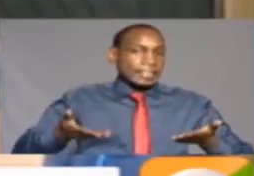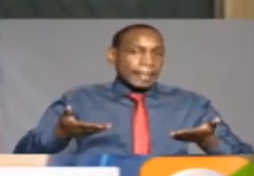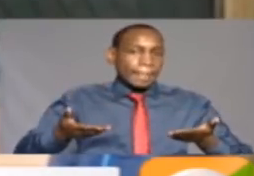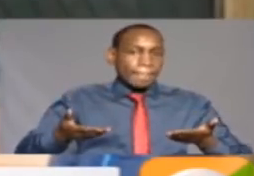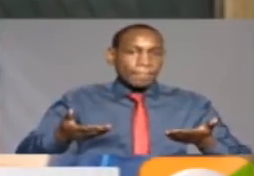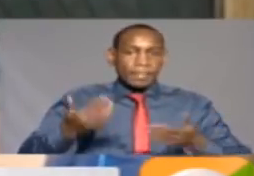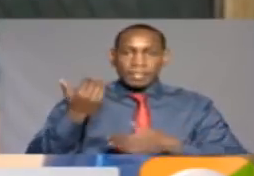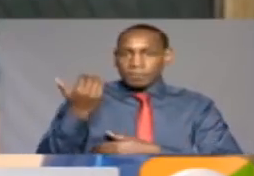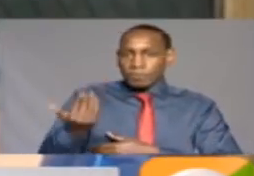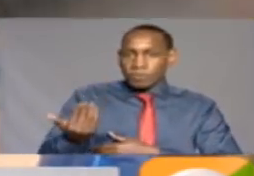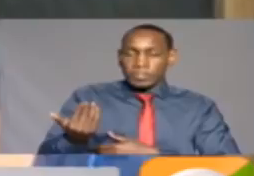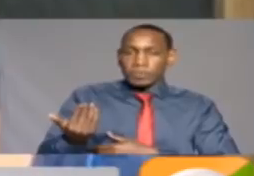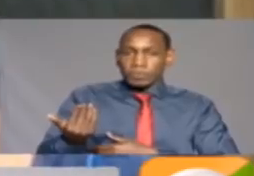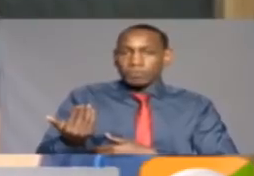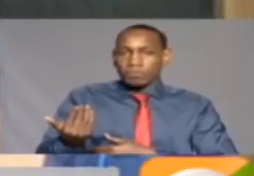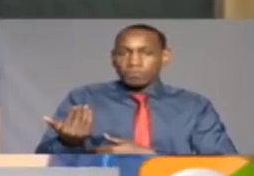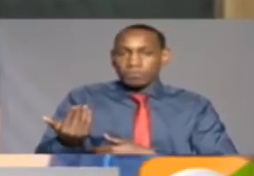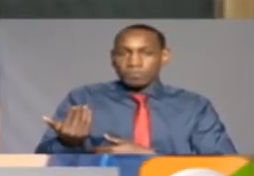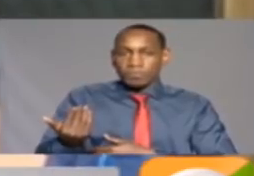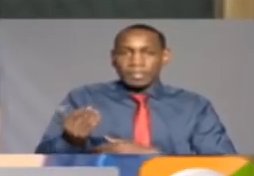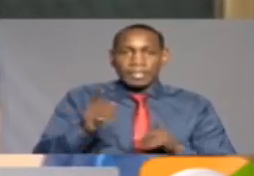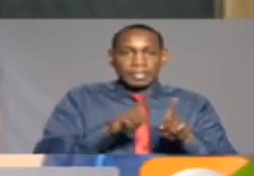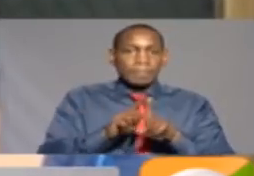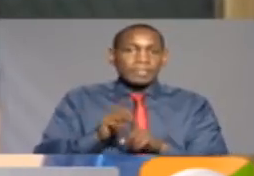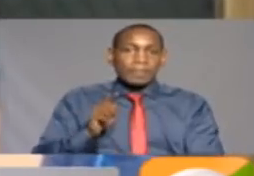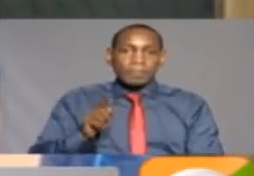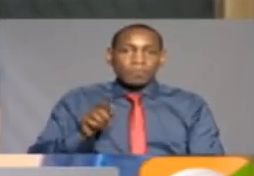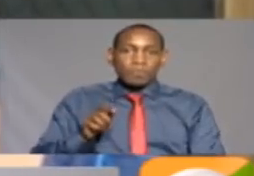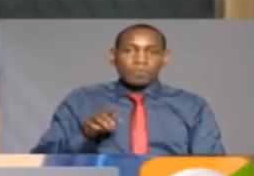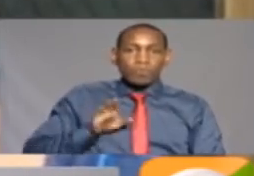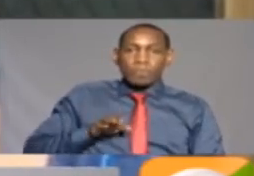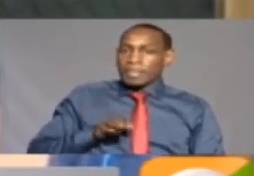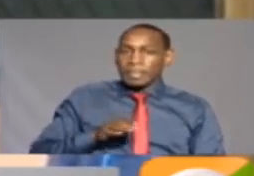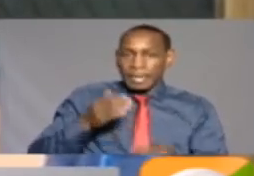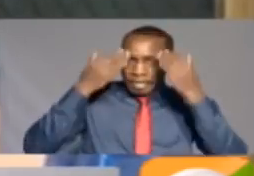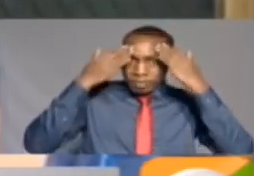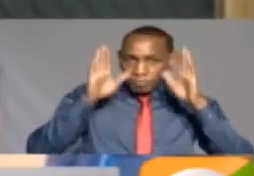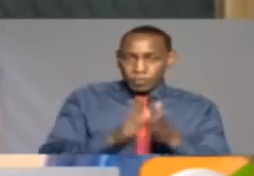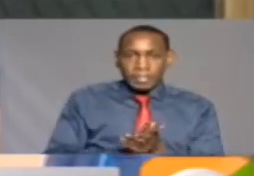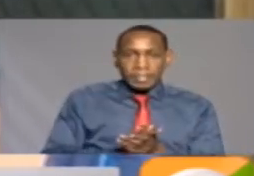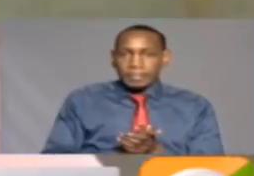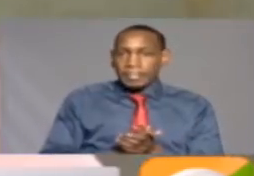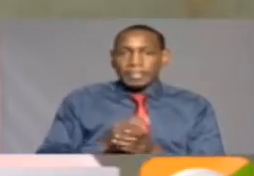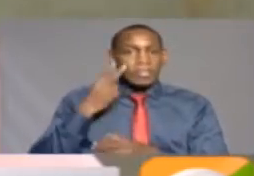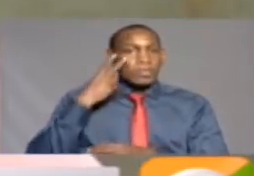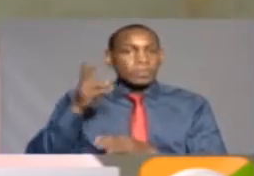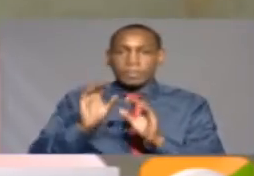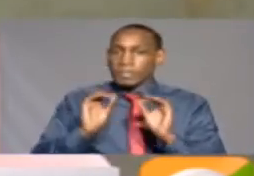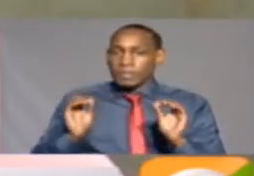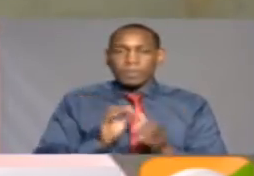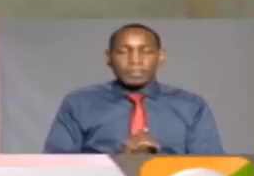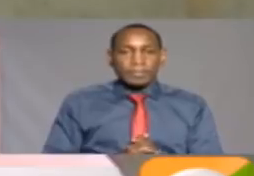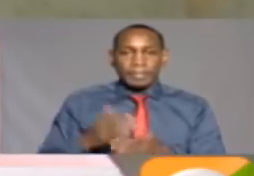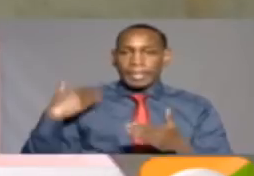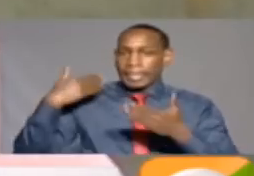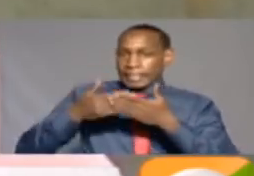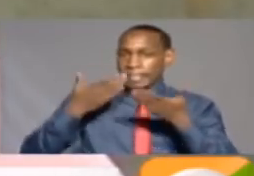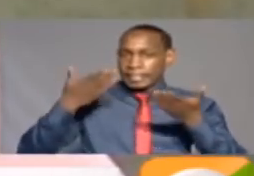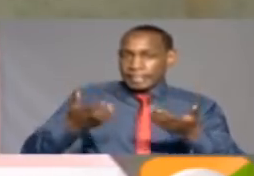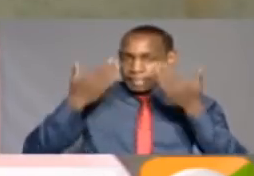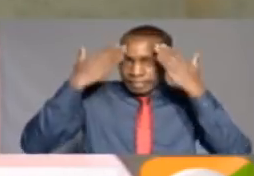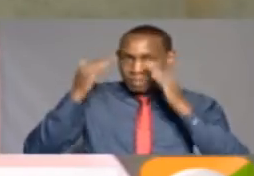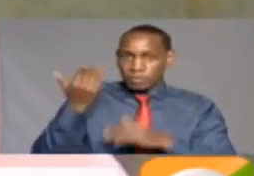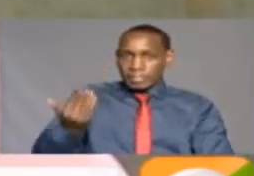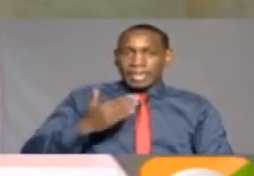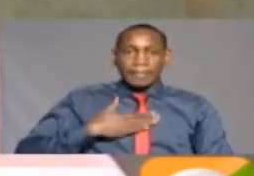wetu, tunatafuta mtoto wetu, na huyo mama hatumjui wala hatujawahi kumuona. Mpaka saa hii sijui mtoto wangu